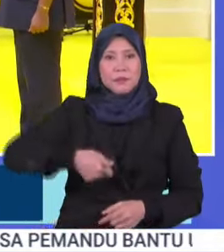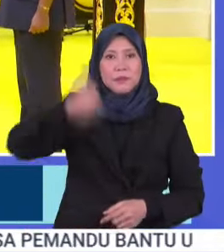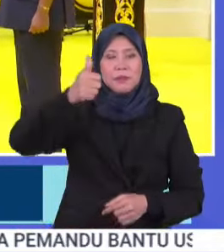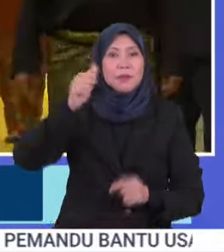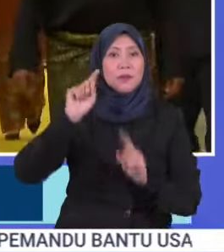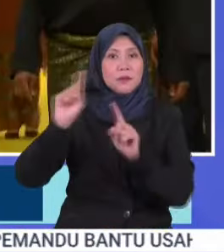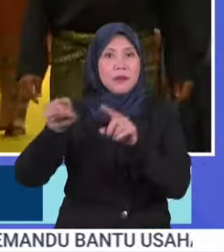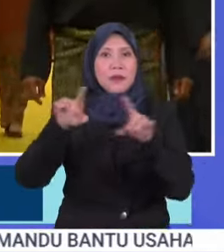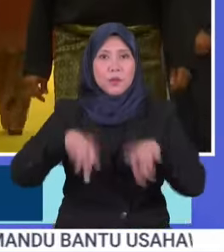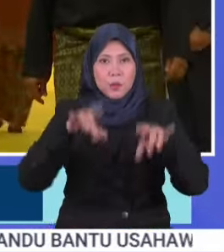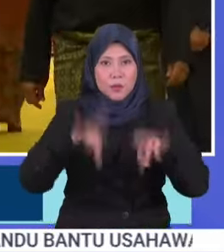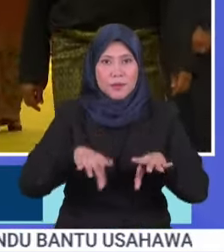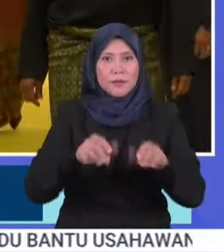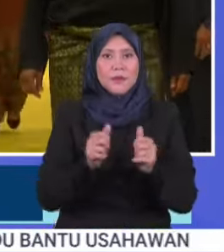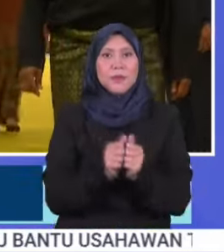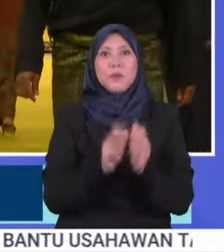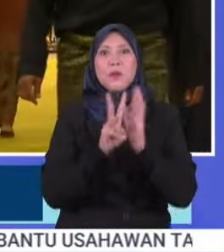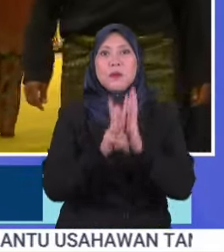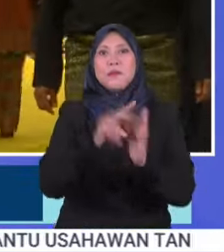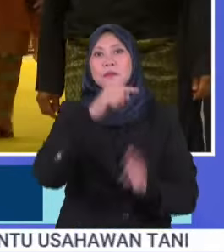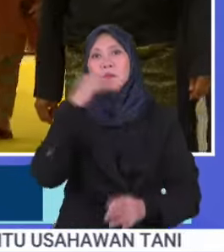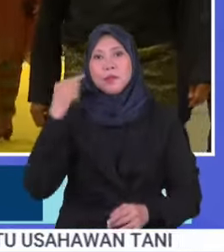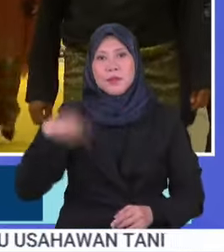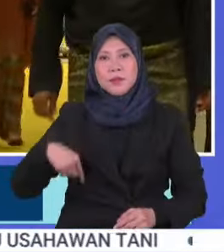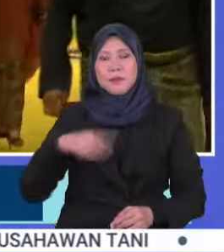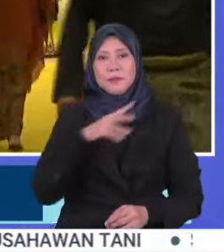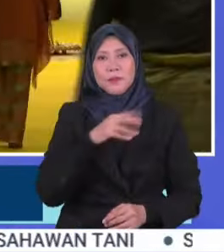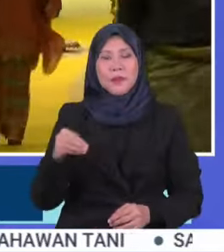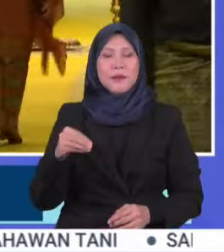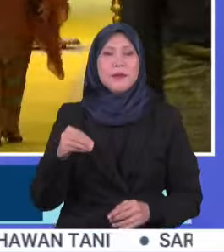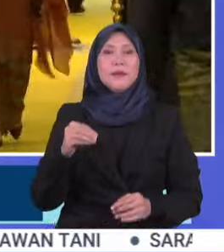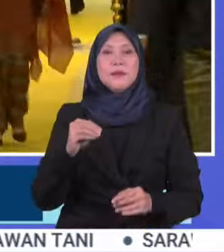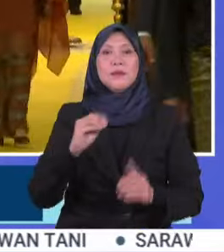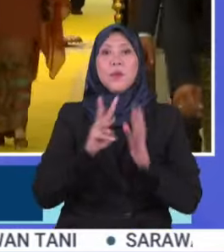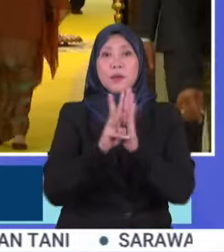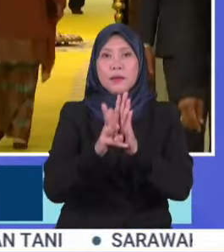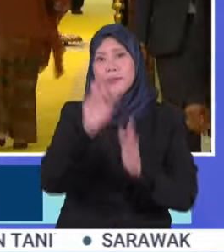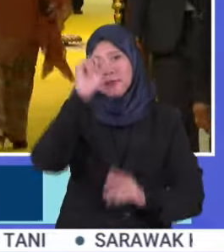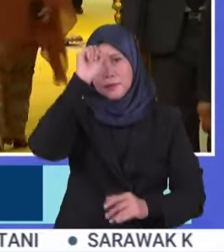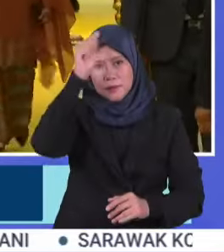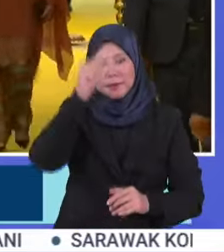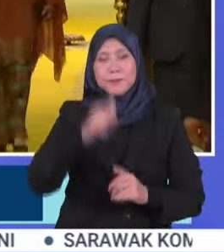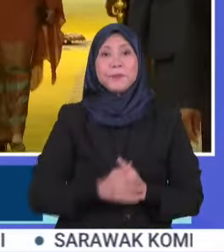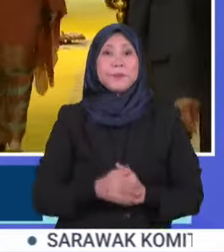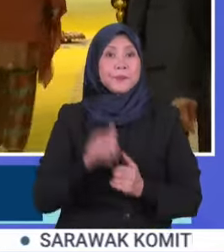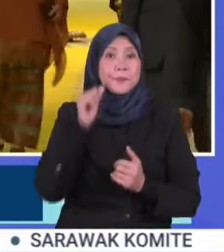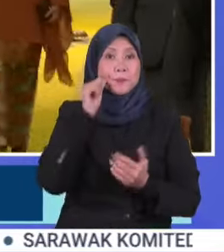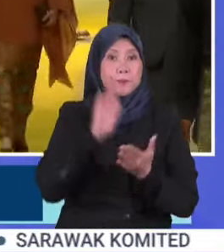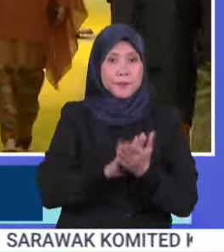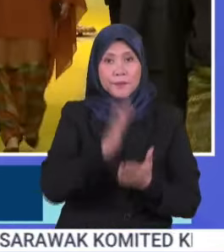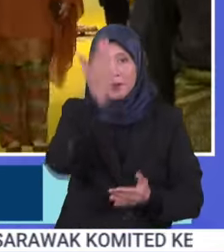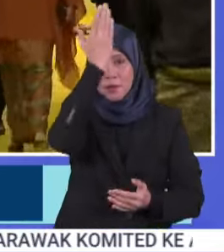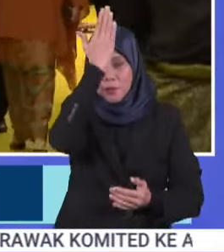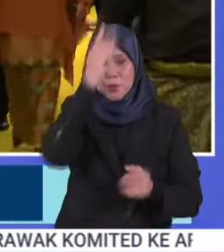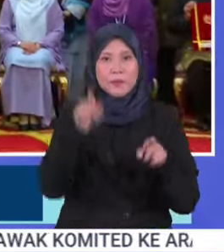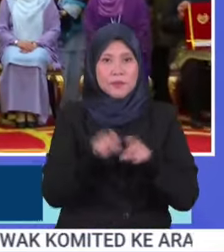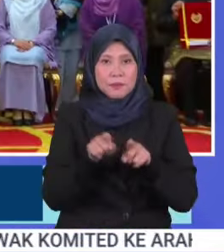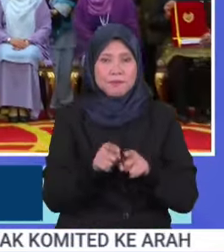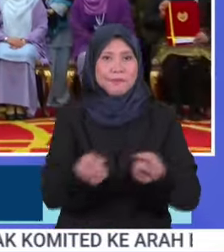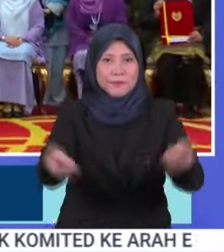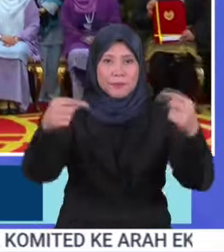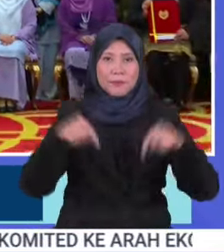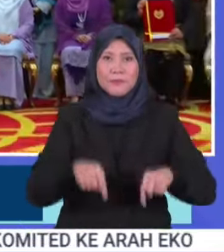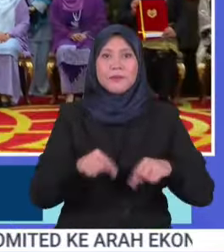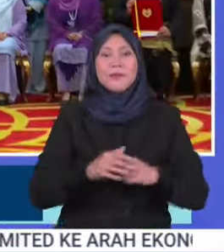Malaysia ke Australia, Duta Besar Malaysia ke Rusia dan Pesuruh Jaya Tinggi Malaysia ke India. Raja Permaisuri Agong turut berkenan berangkat ke istiadat